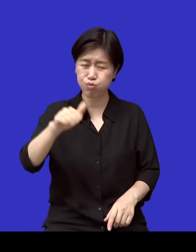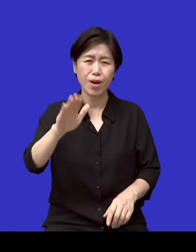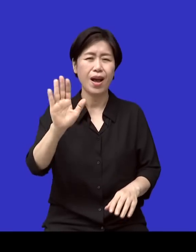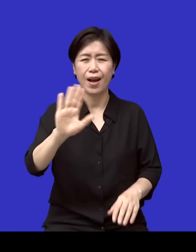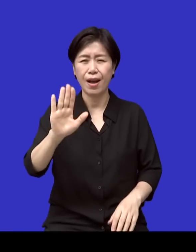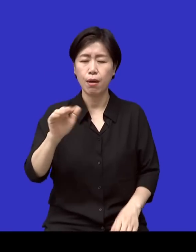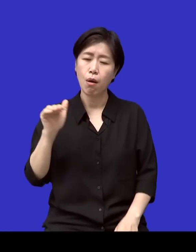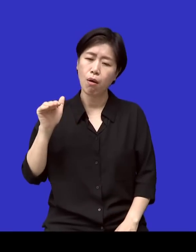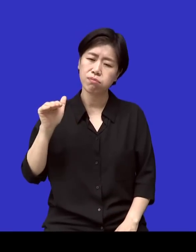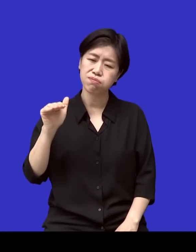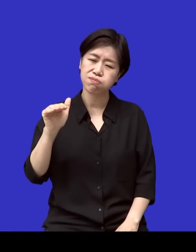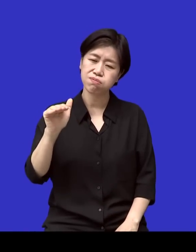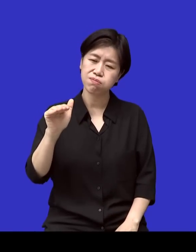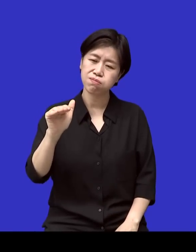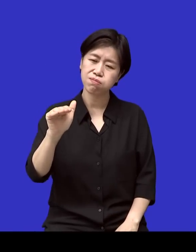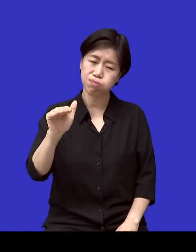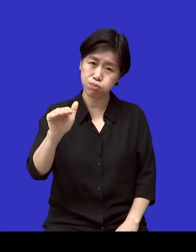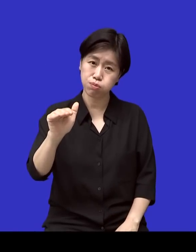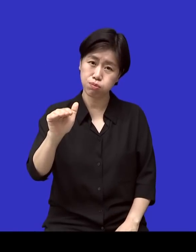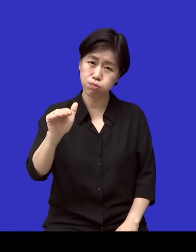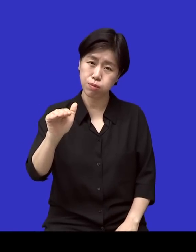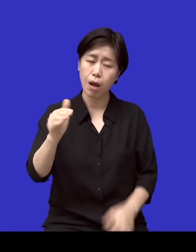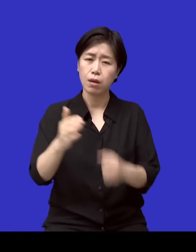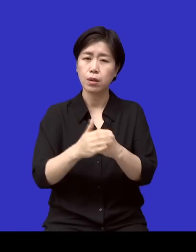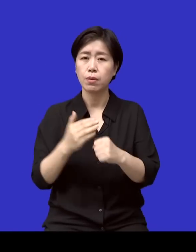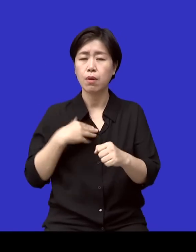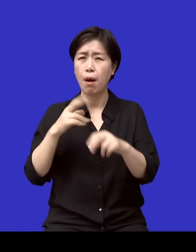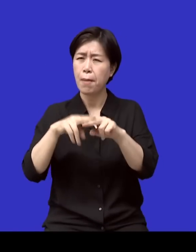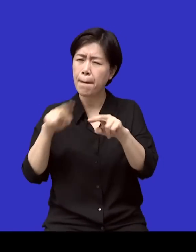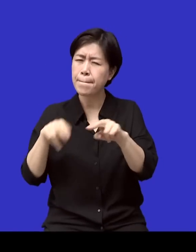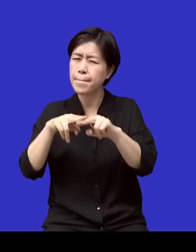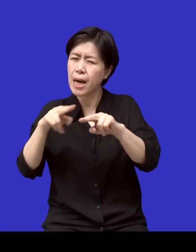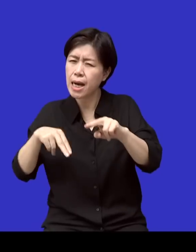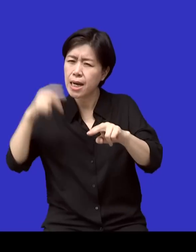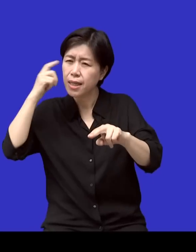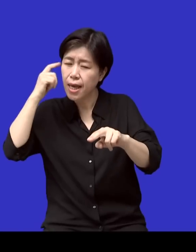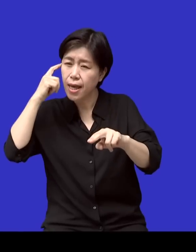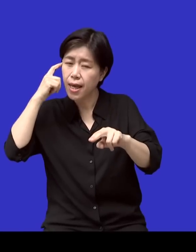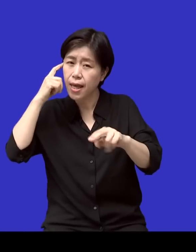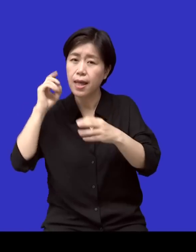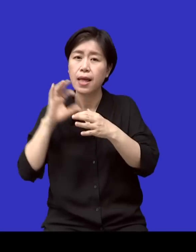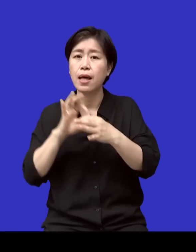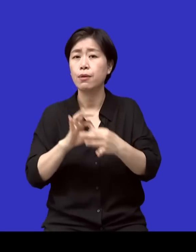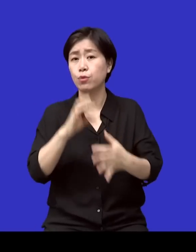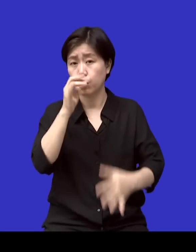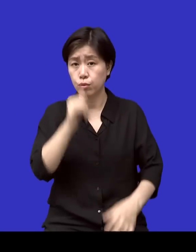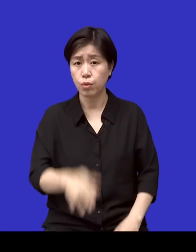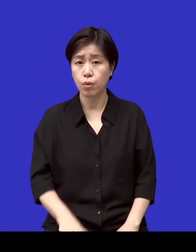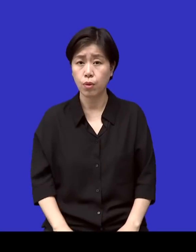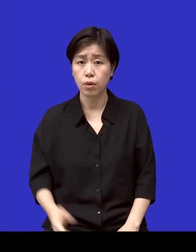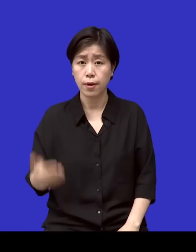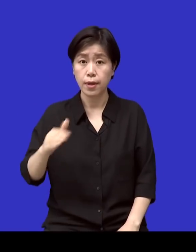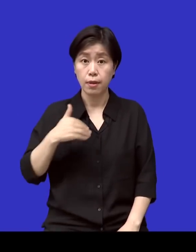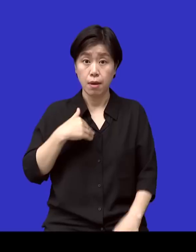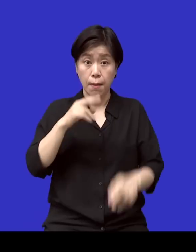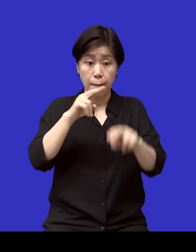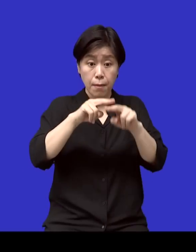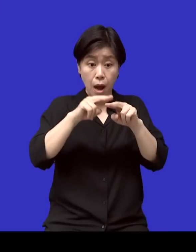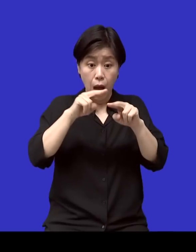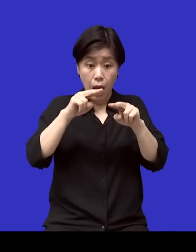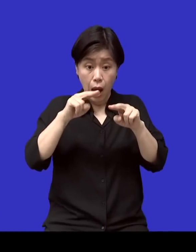되니까 간둬야지를 진짜 반복을 하면서 이 나이까지 왔는데요. 기가 막히게 그때마다